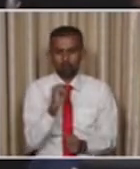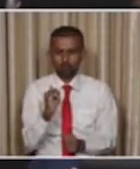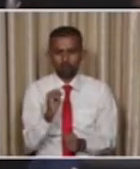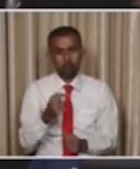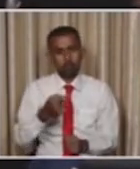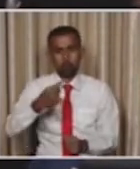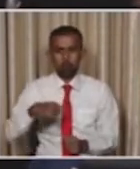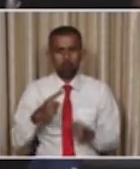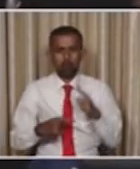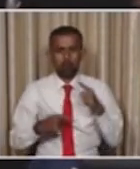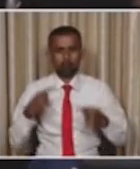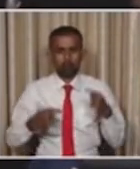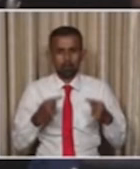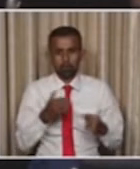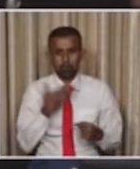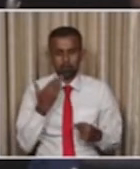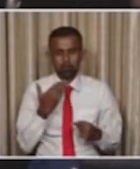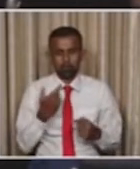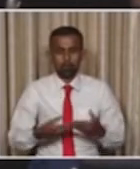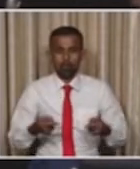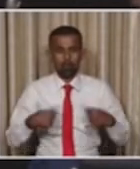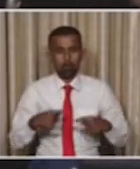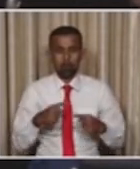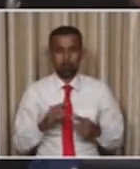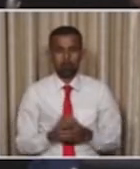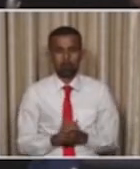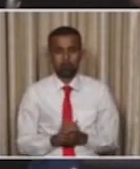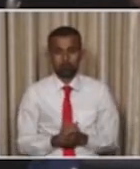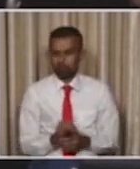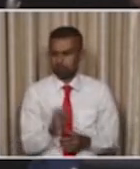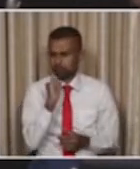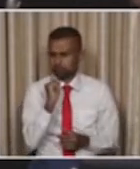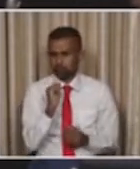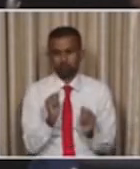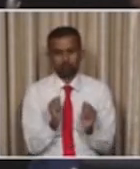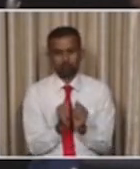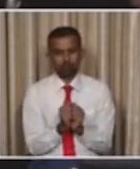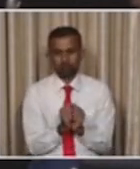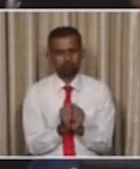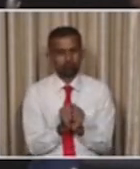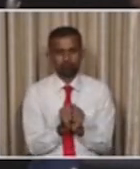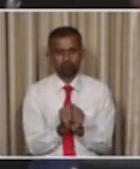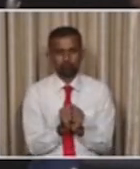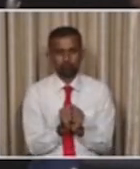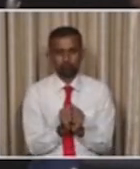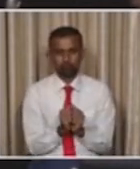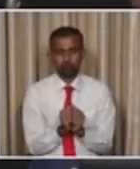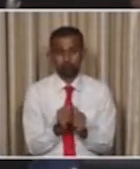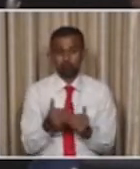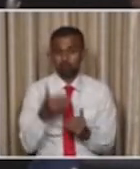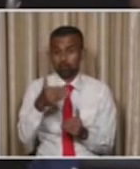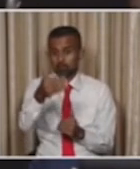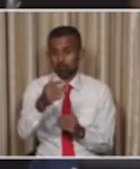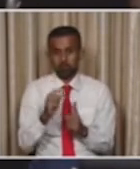දෙවෙනුව අපිට විවාද කරන්න පුළුවන්. වාර්තාව ආවට පස්සේ විවාද කරන්න පුළුවන්. නමුත් මේ නරක සම්ප්‍රදාය, මේ පූර්වාදර්ශය ඔබතුමා මින් ඉදිරියට